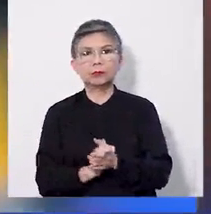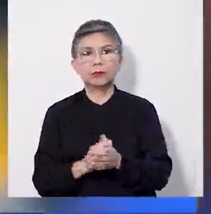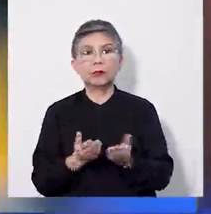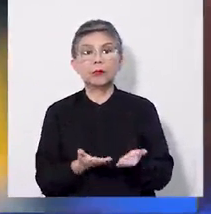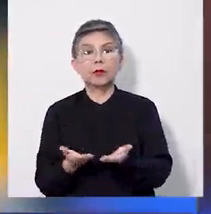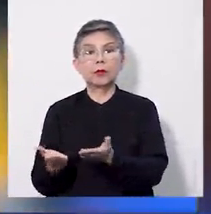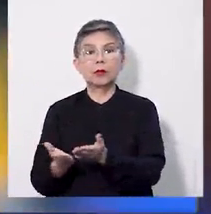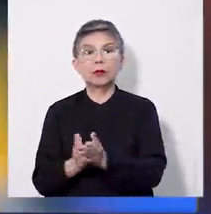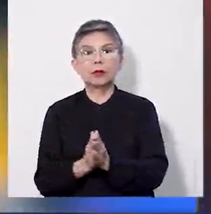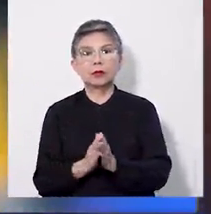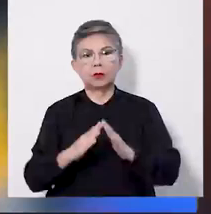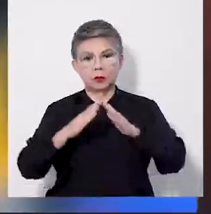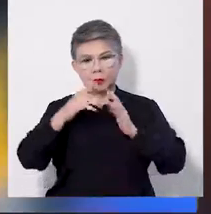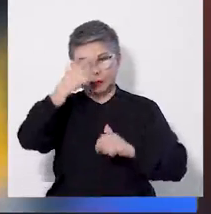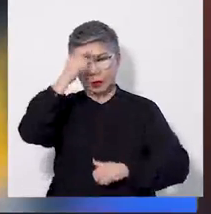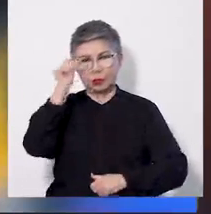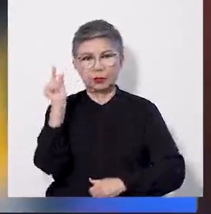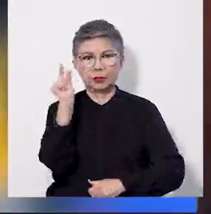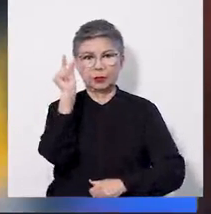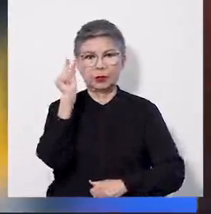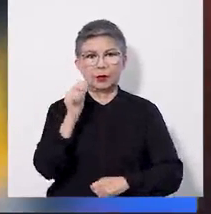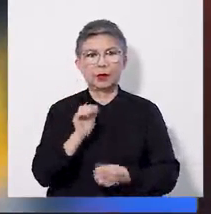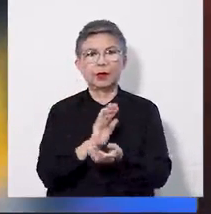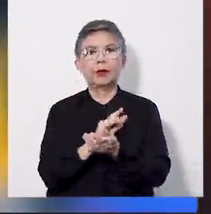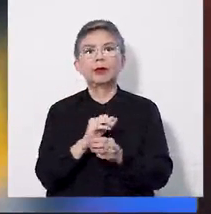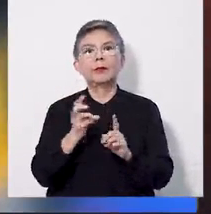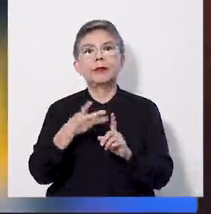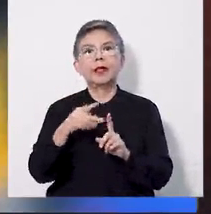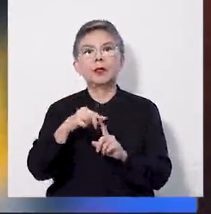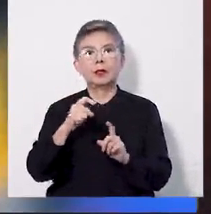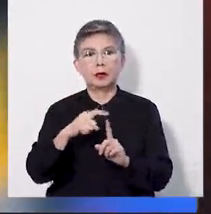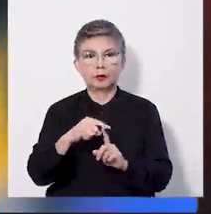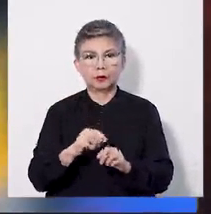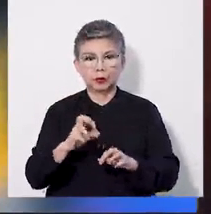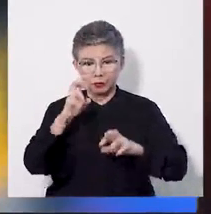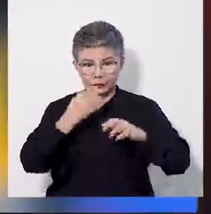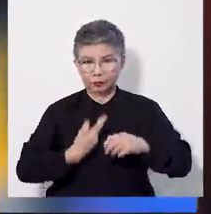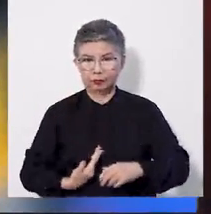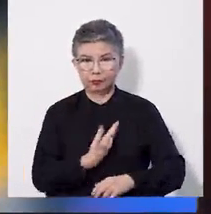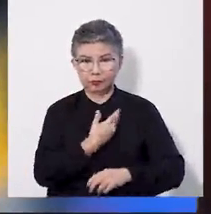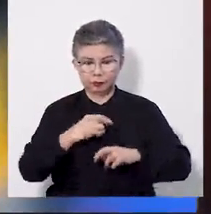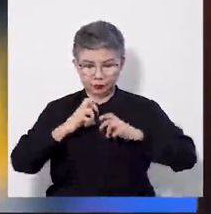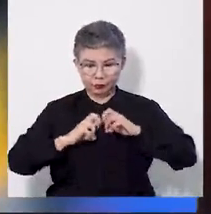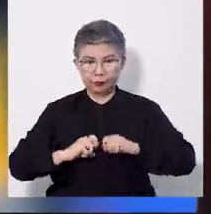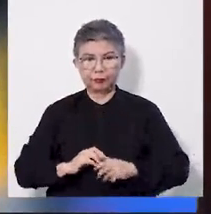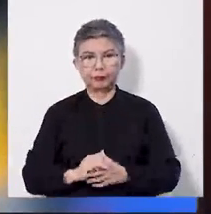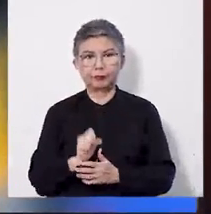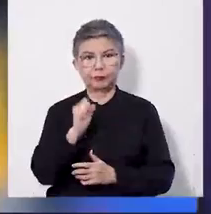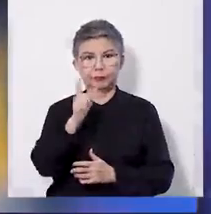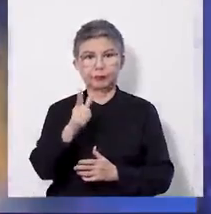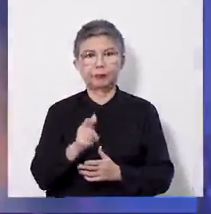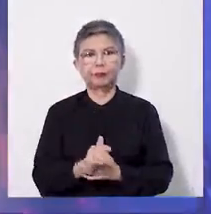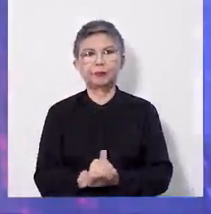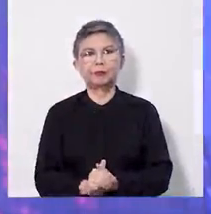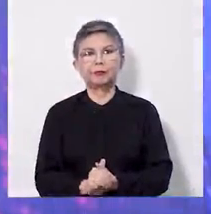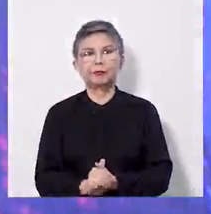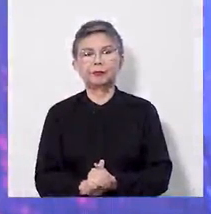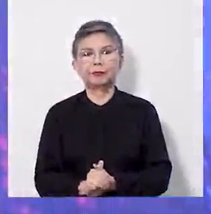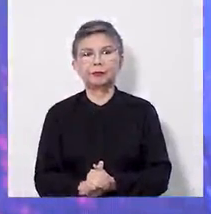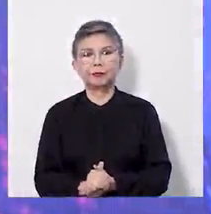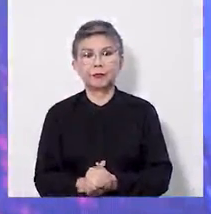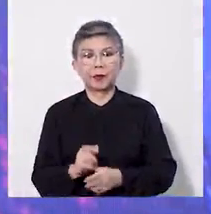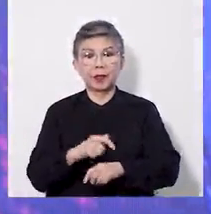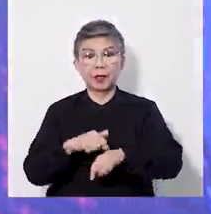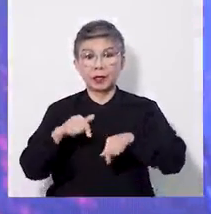dibawa menuju RSUD Belitung Timur untuk dilakukan tindakan lebih lanjut sehingga